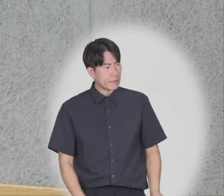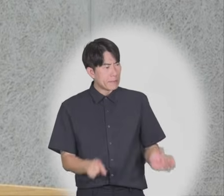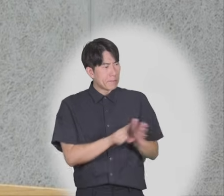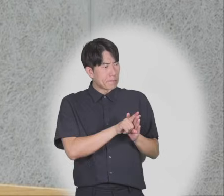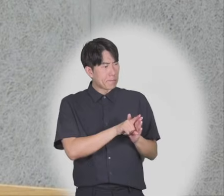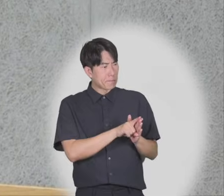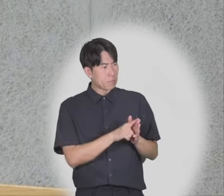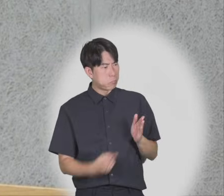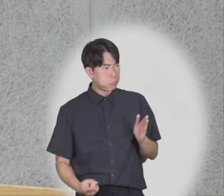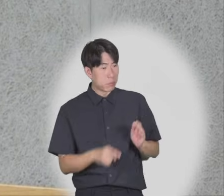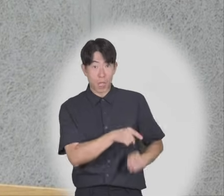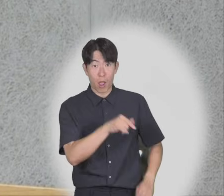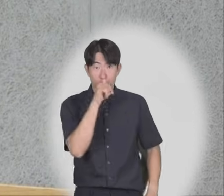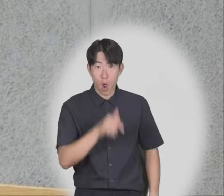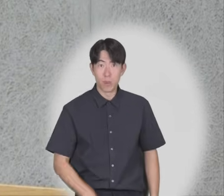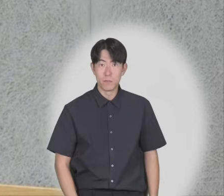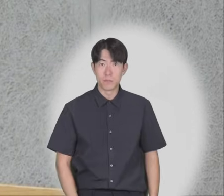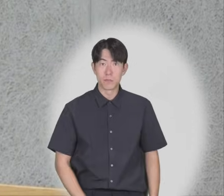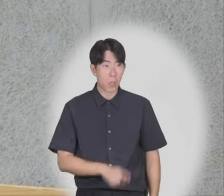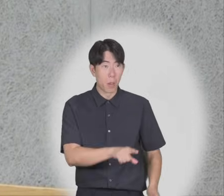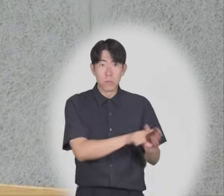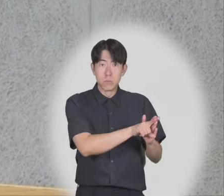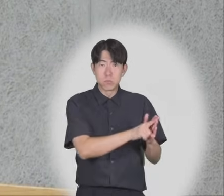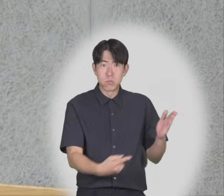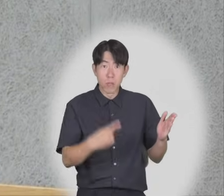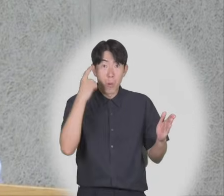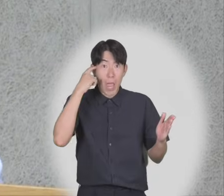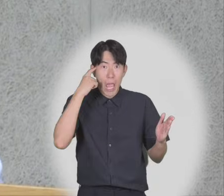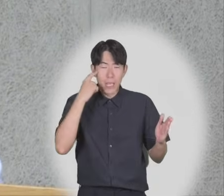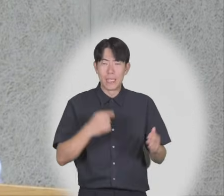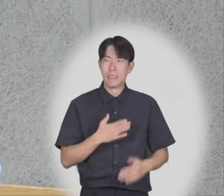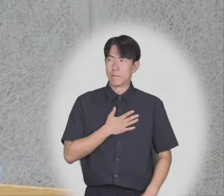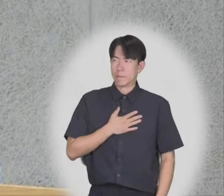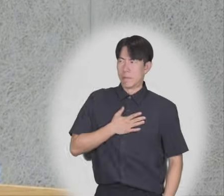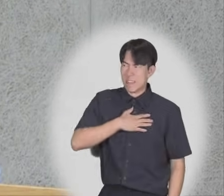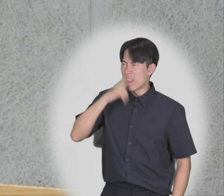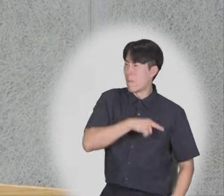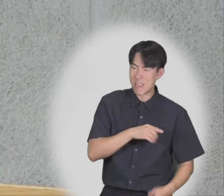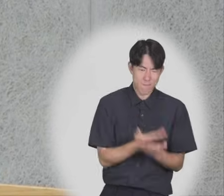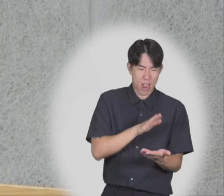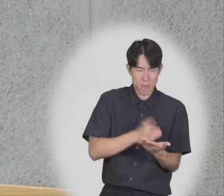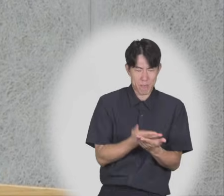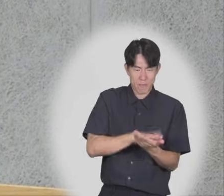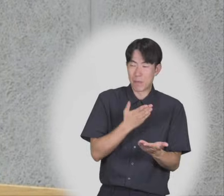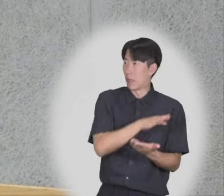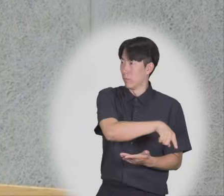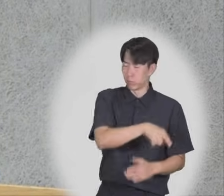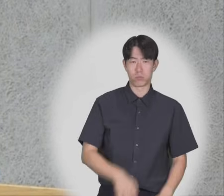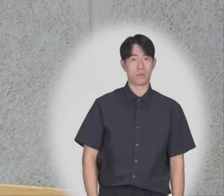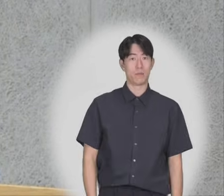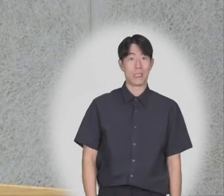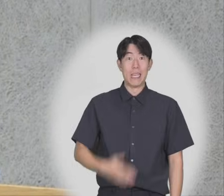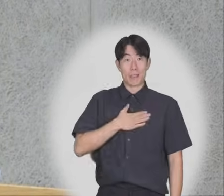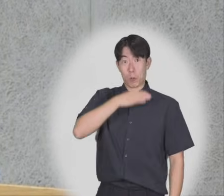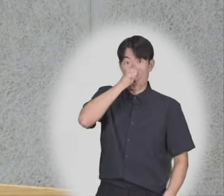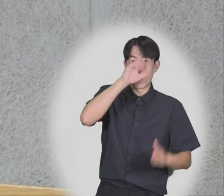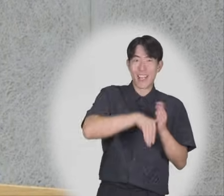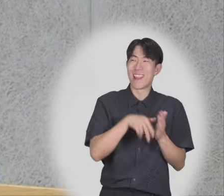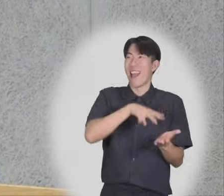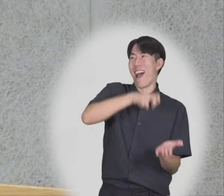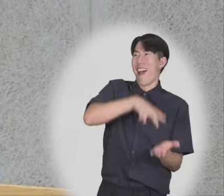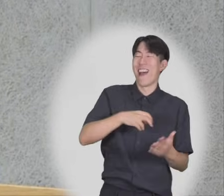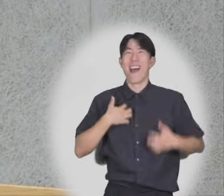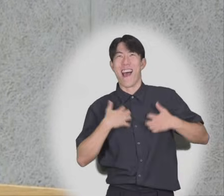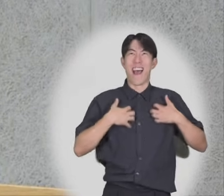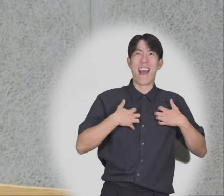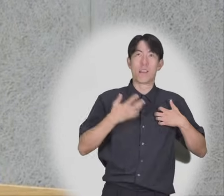없습니까? 자기 기분대로 이랬다 저랬다 하기 때문입니다. 좋아서 펄펄 뛰다가 갑자기 무슨